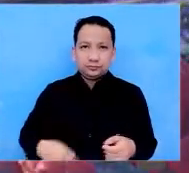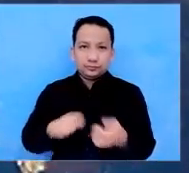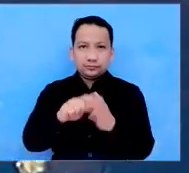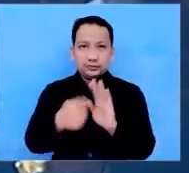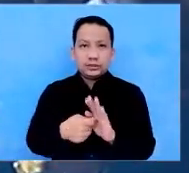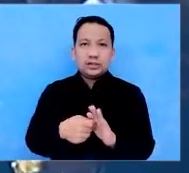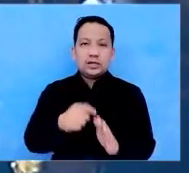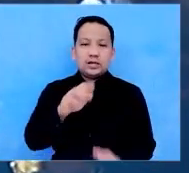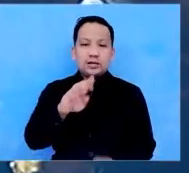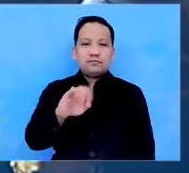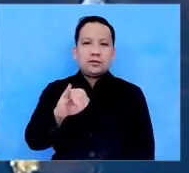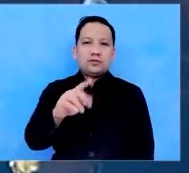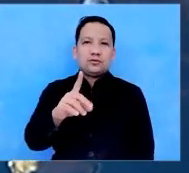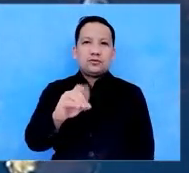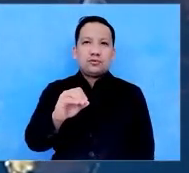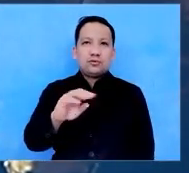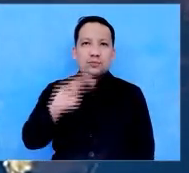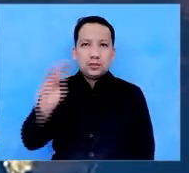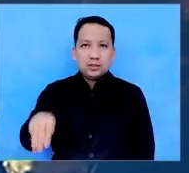Binondo.